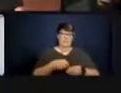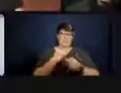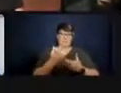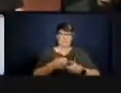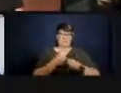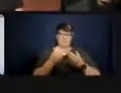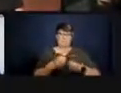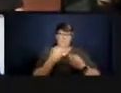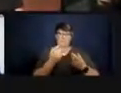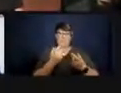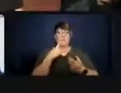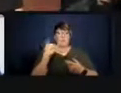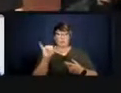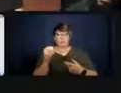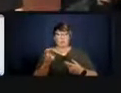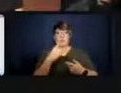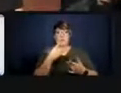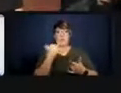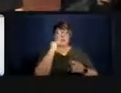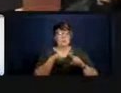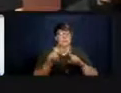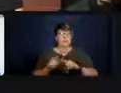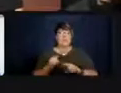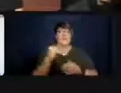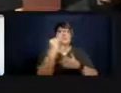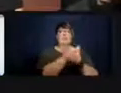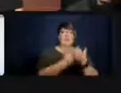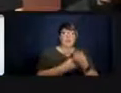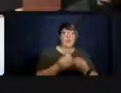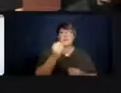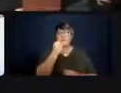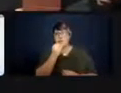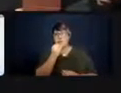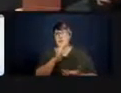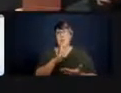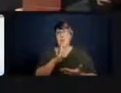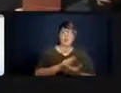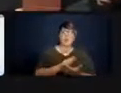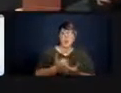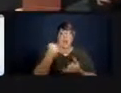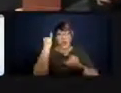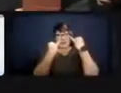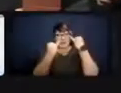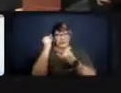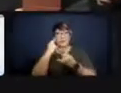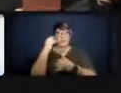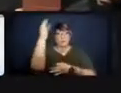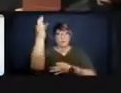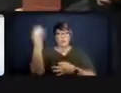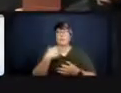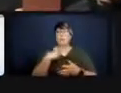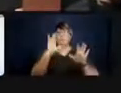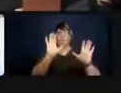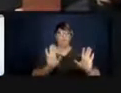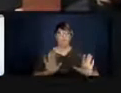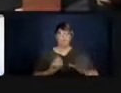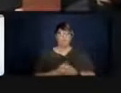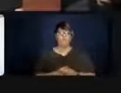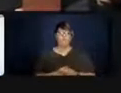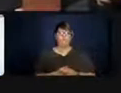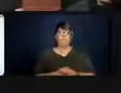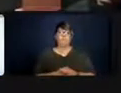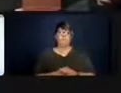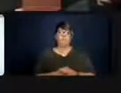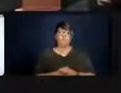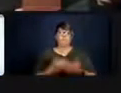ukisikiliza mambo yote ambayo wangependa kuunda na wangependa kuwa nani, na mawazo ambayo wanayo kwa mustakabali